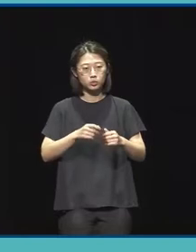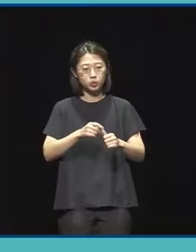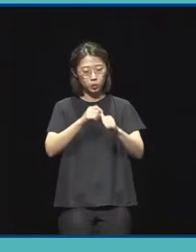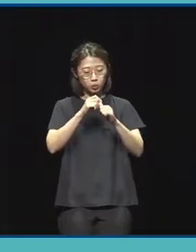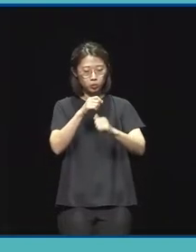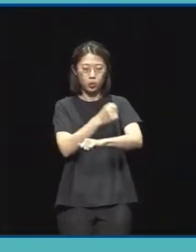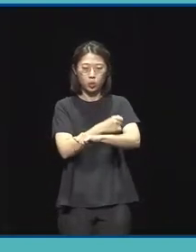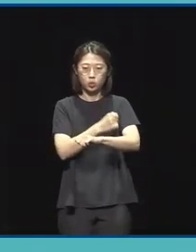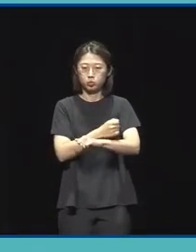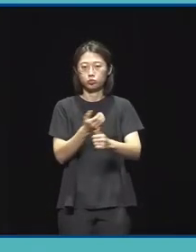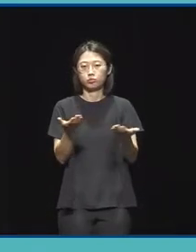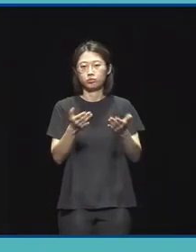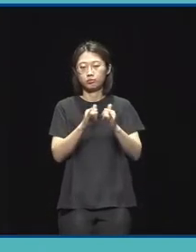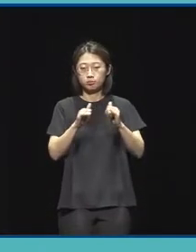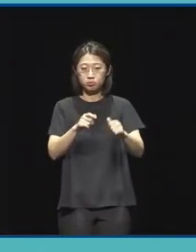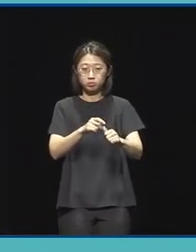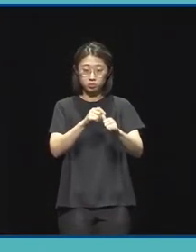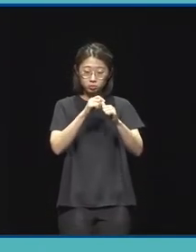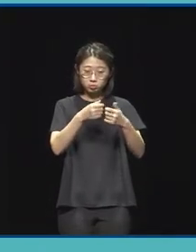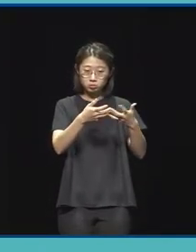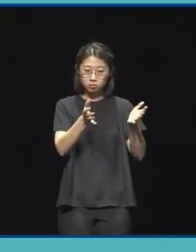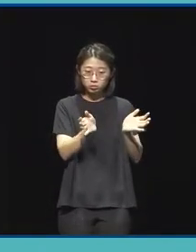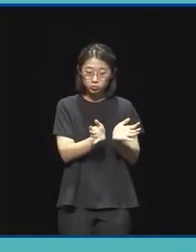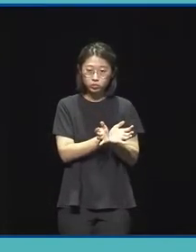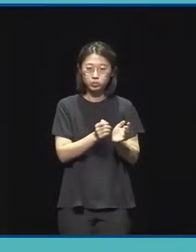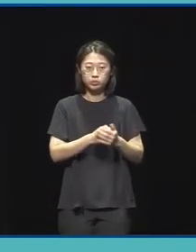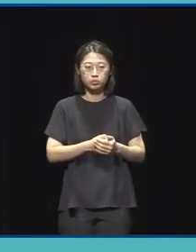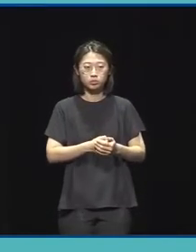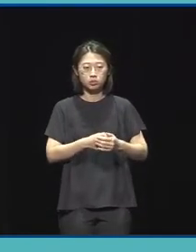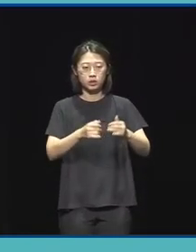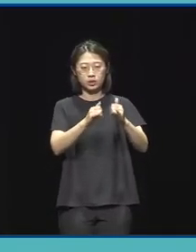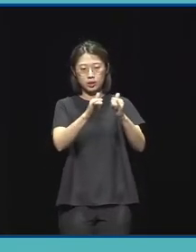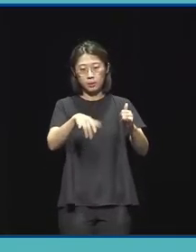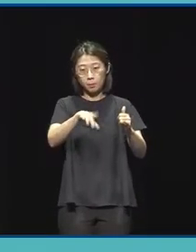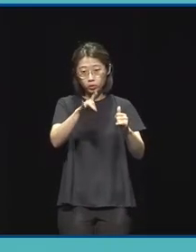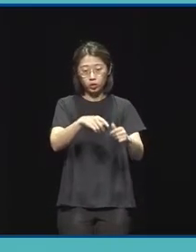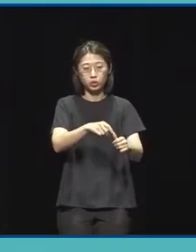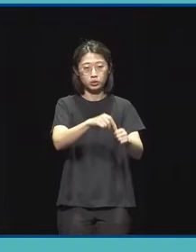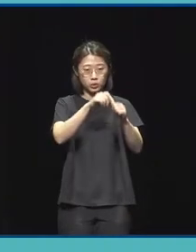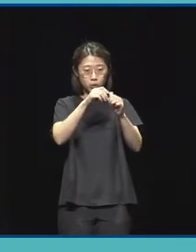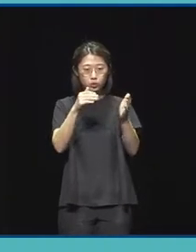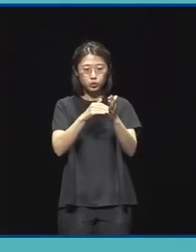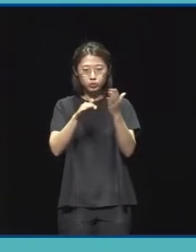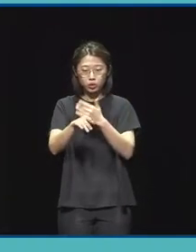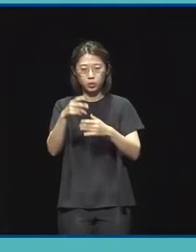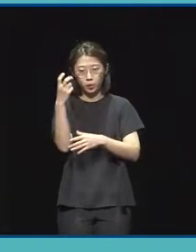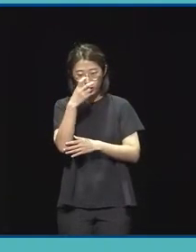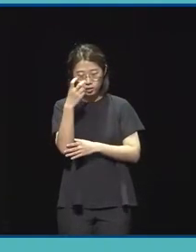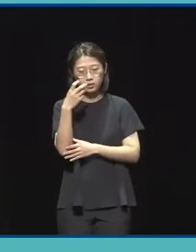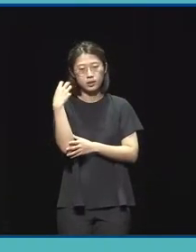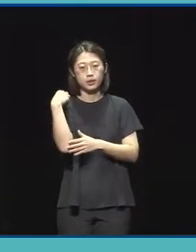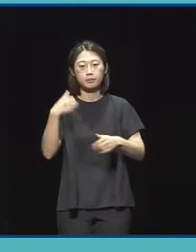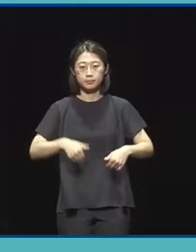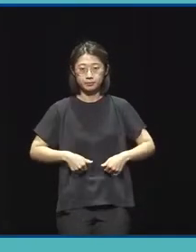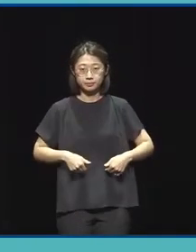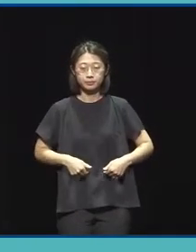일자리 사업으로 해당 사업 지침에 따라 연수단원을 채용하고 관리 운영하여야 합니다.